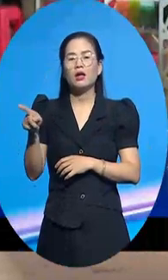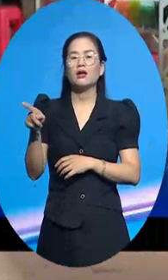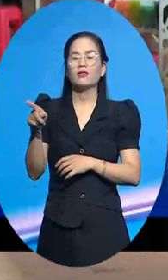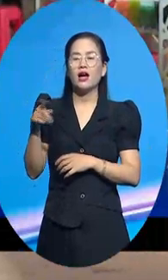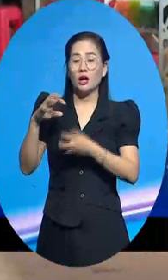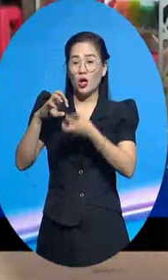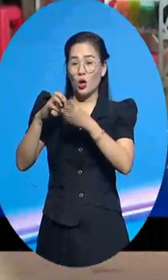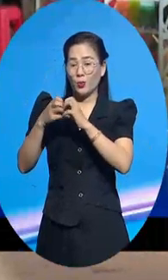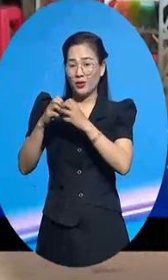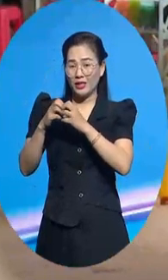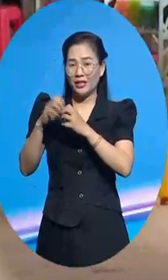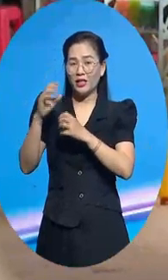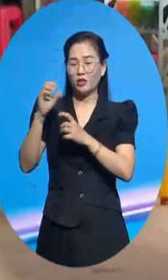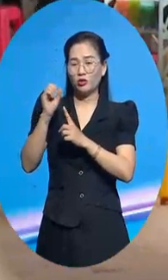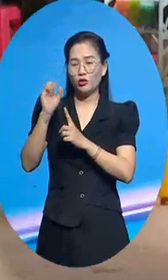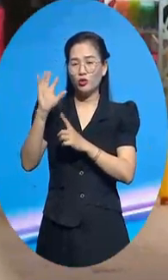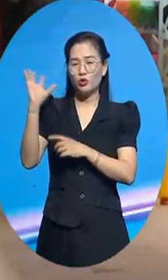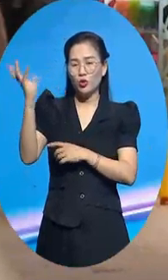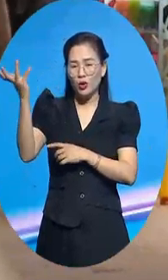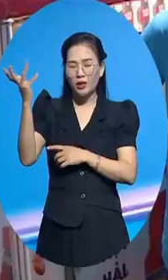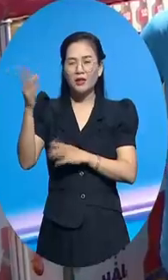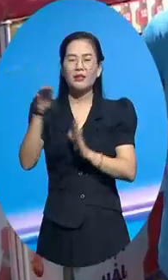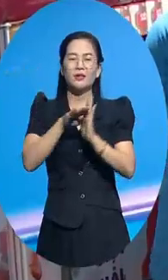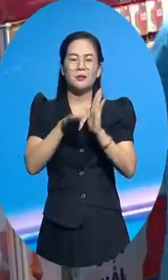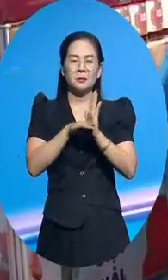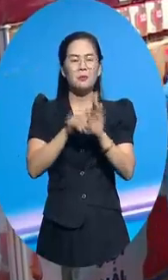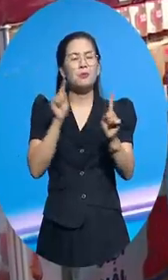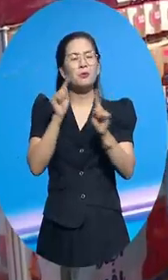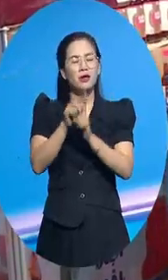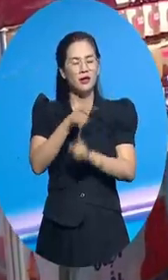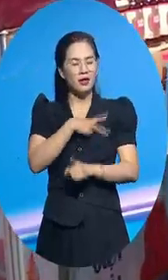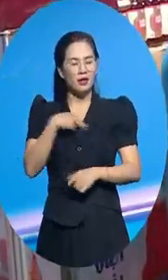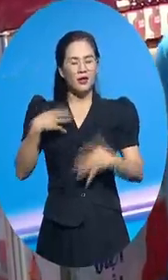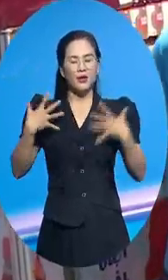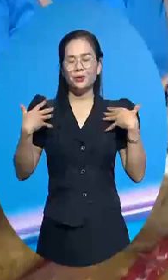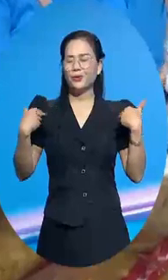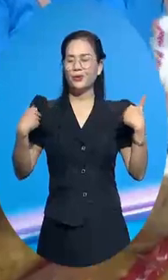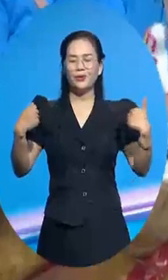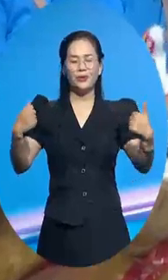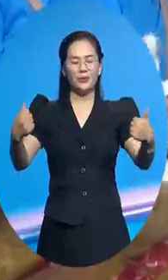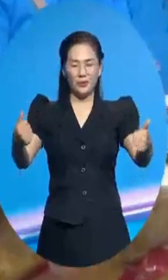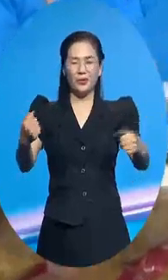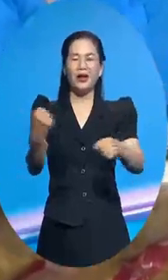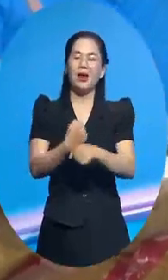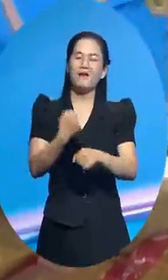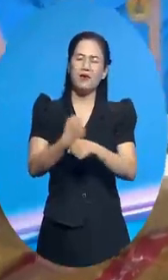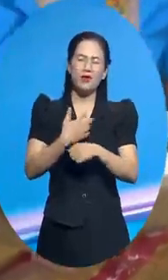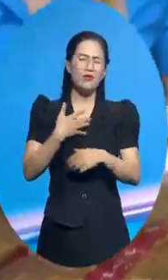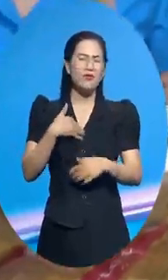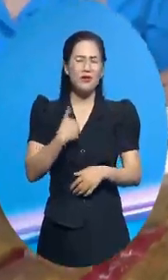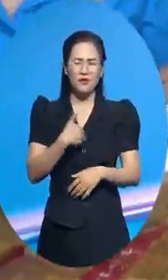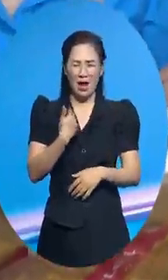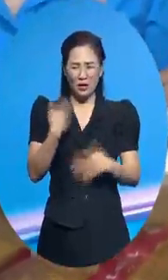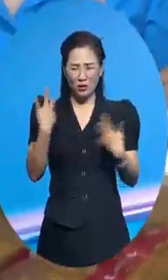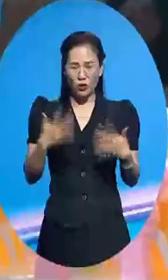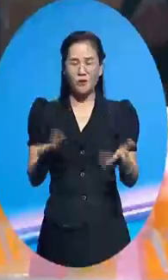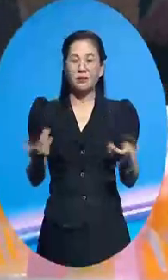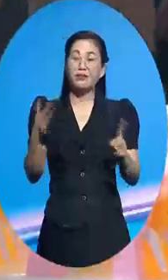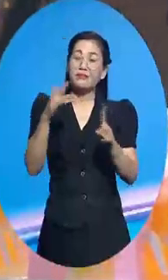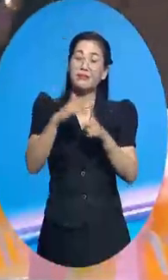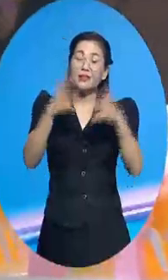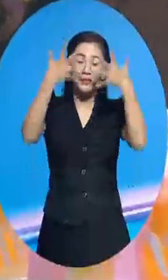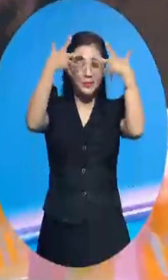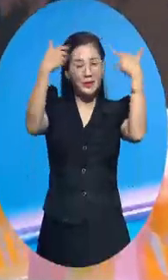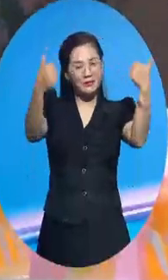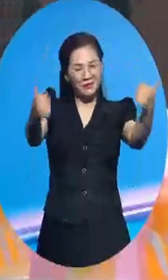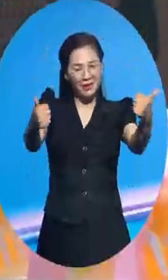chức, tạo sân chơi bổ ích cho đoàn viên sau những giờ làm việc tại doanh nghiệp. Thông qua chương trình này thì chúng tôi muốn gửi đến đoàn viên, người lao động ưu tú